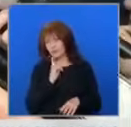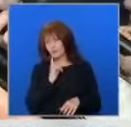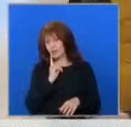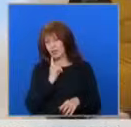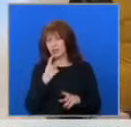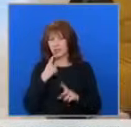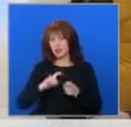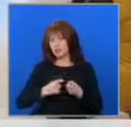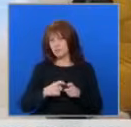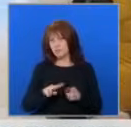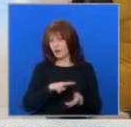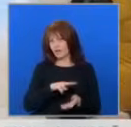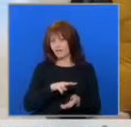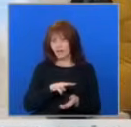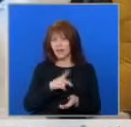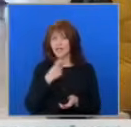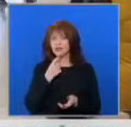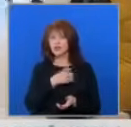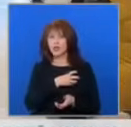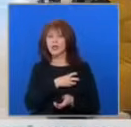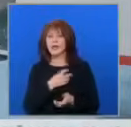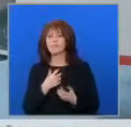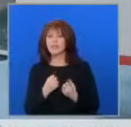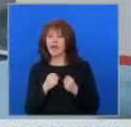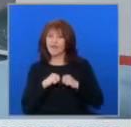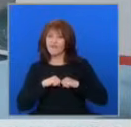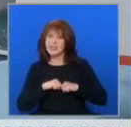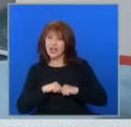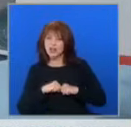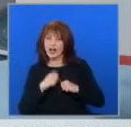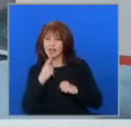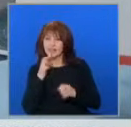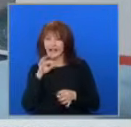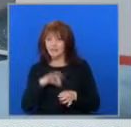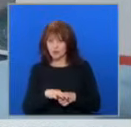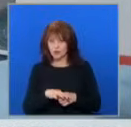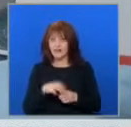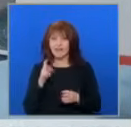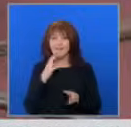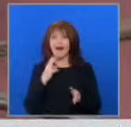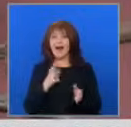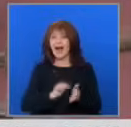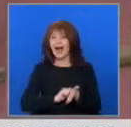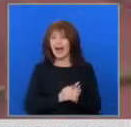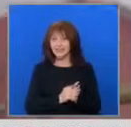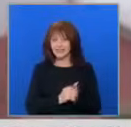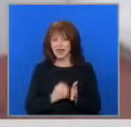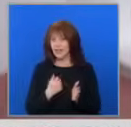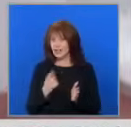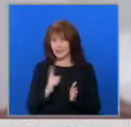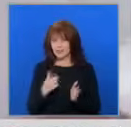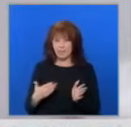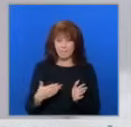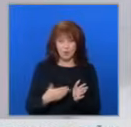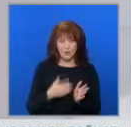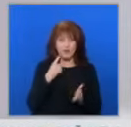спорят помежду си. И обясни защо от ГЕРБ са се въздържали при гласуването на бюджета на касата. Ние не сме против бюджета. Има две неща,